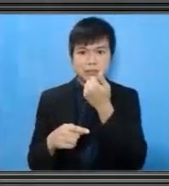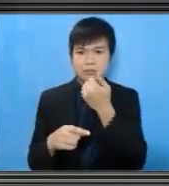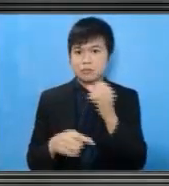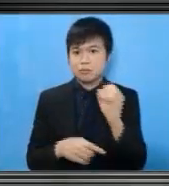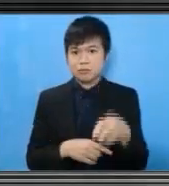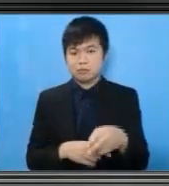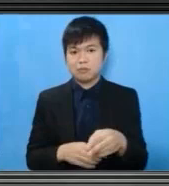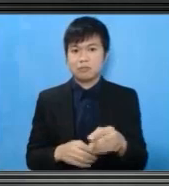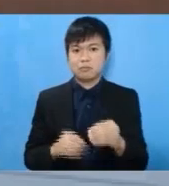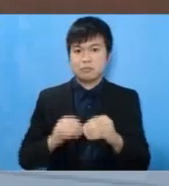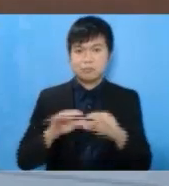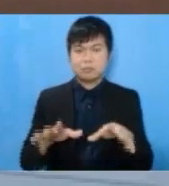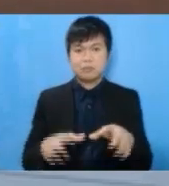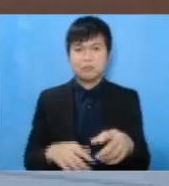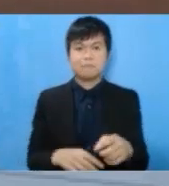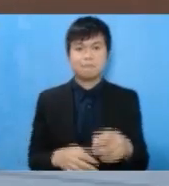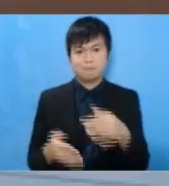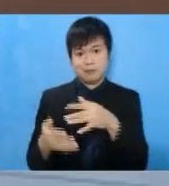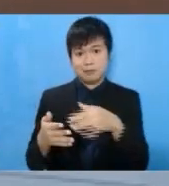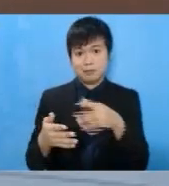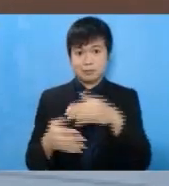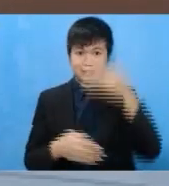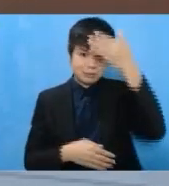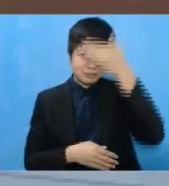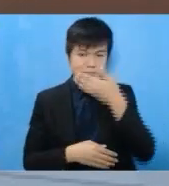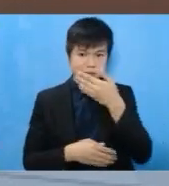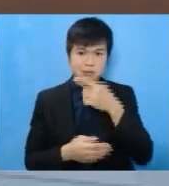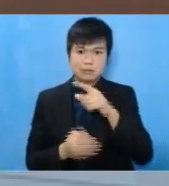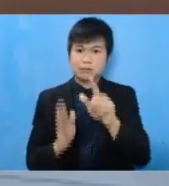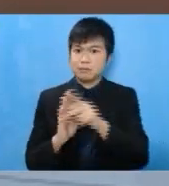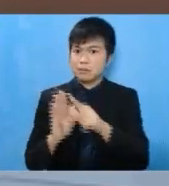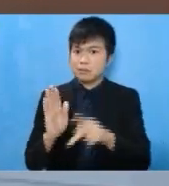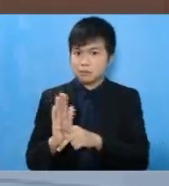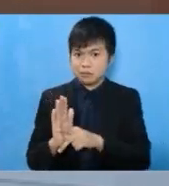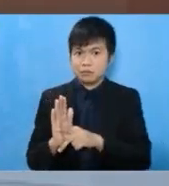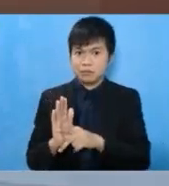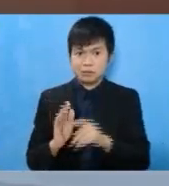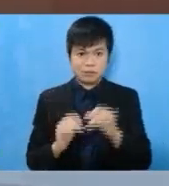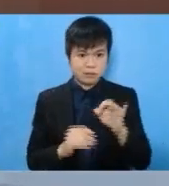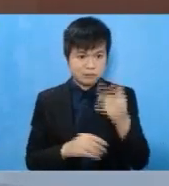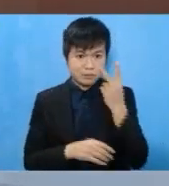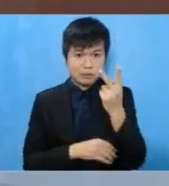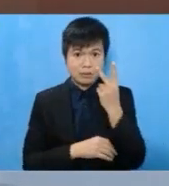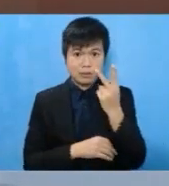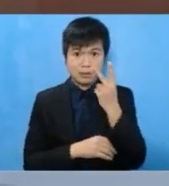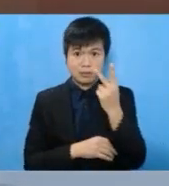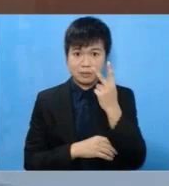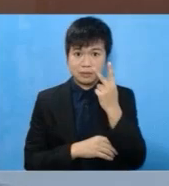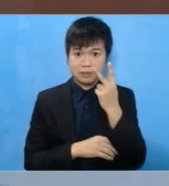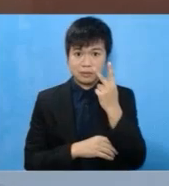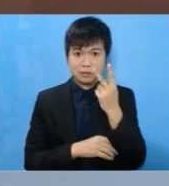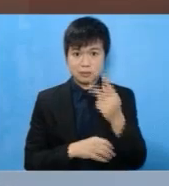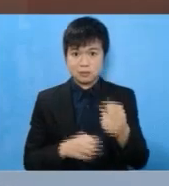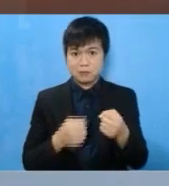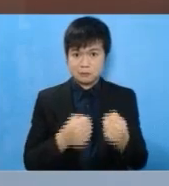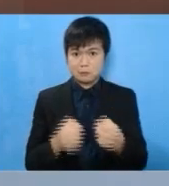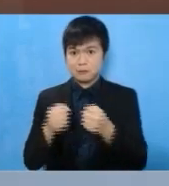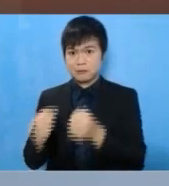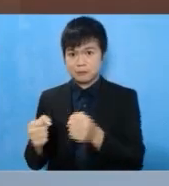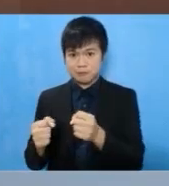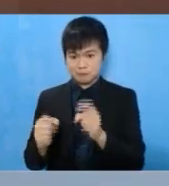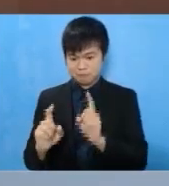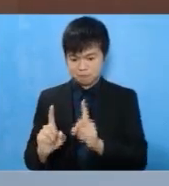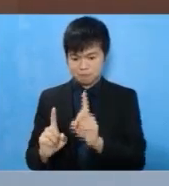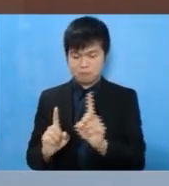tungkol sa face shield na yan. Kasi pag nakikita mo sa kalye, maglalakad, mga tao, obserba nyo po, naka-face shield,